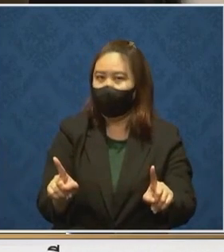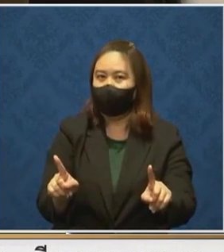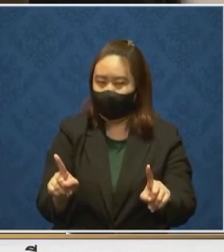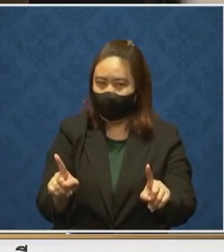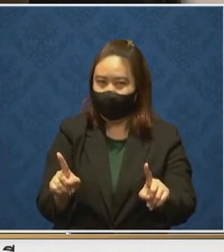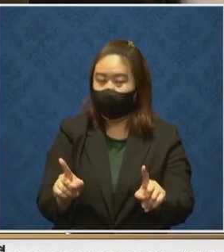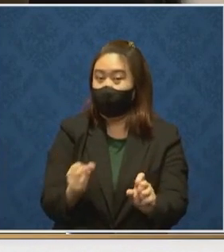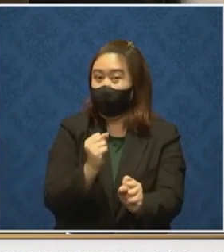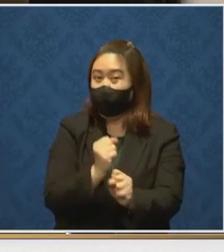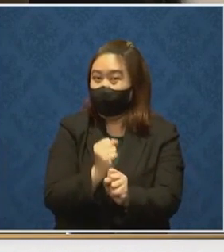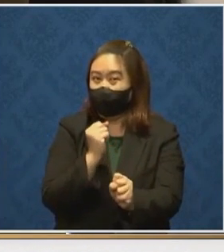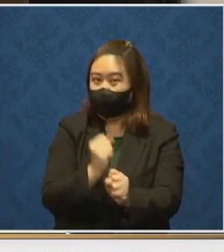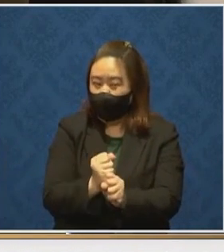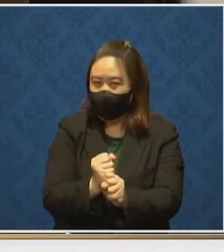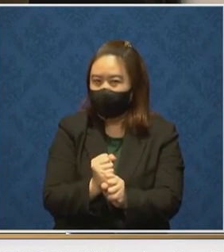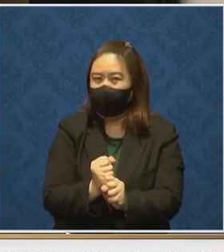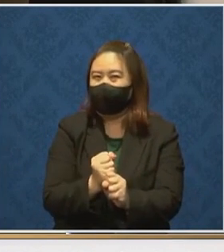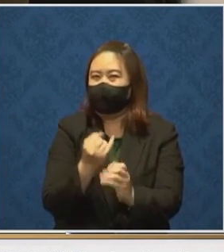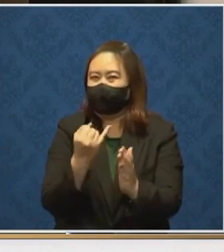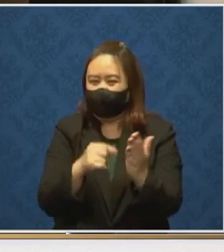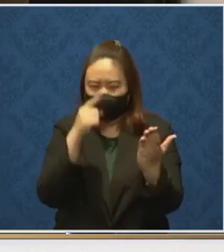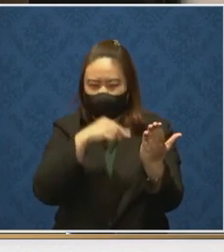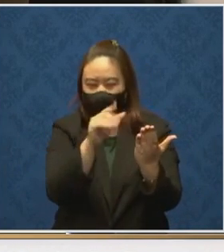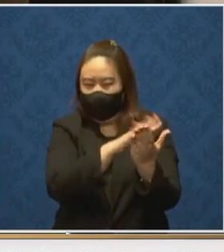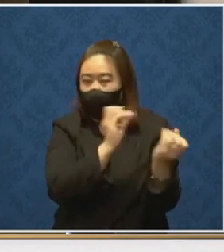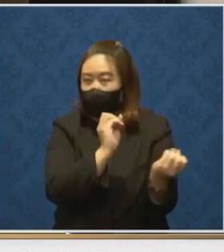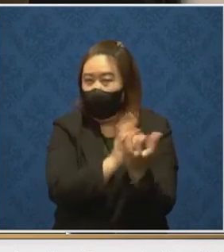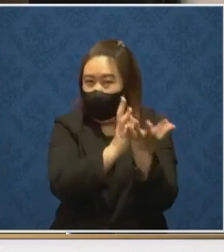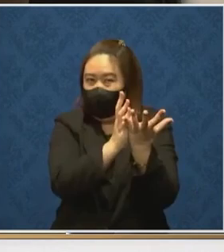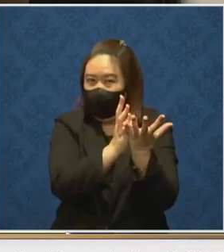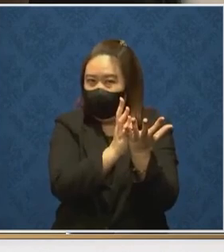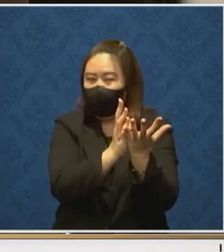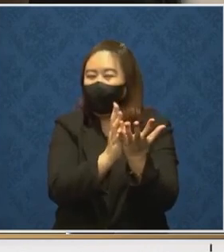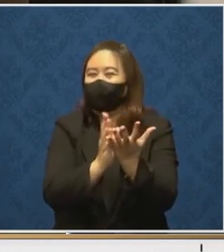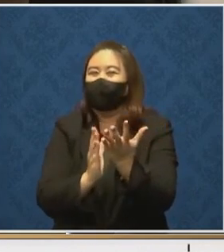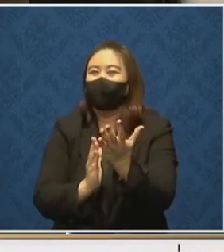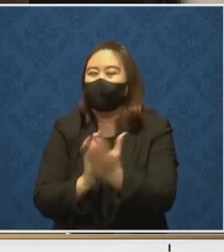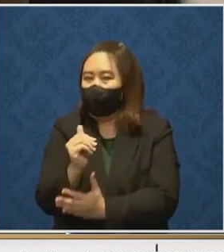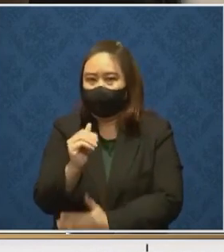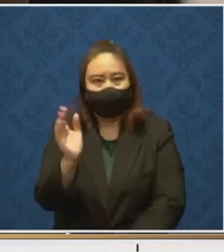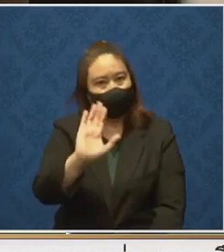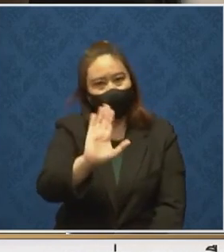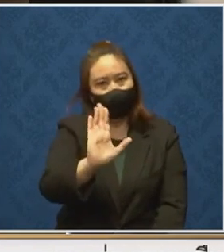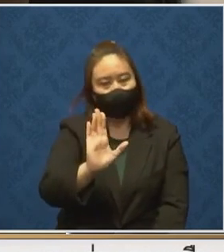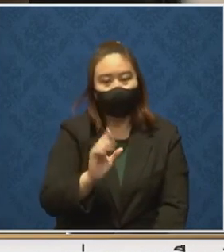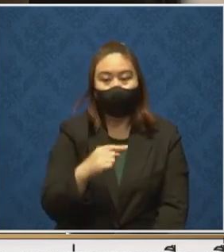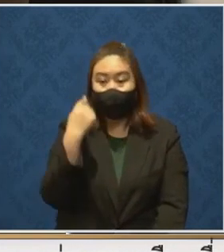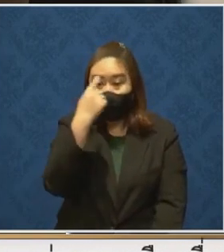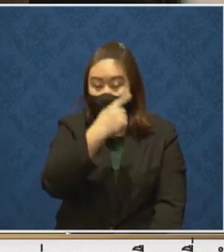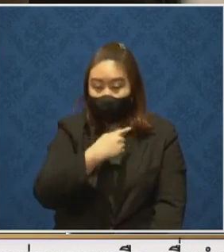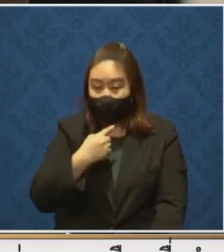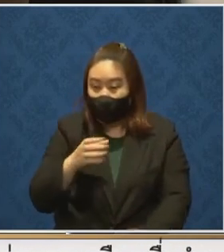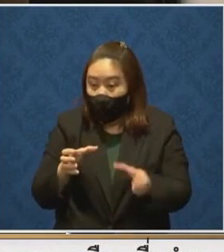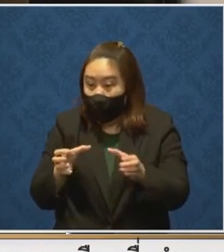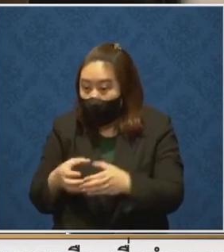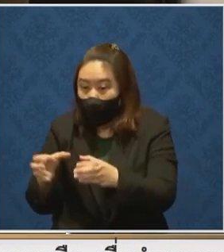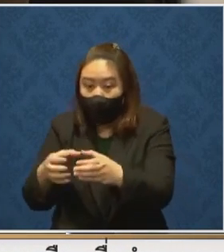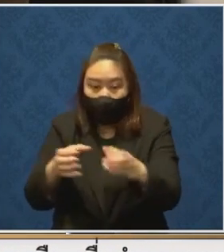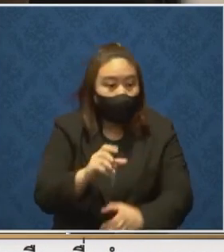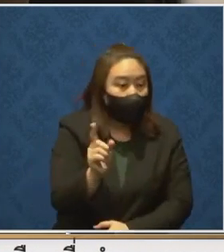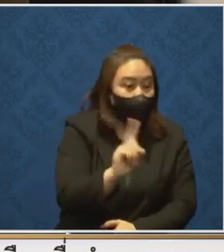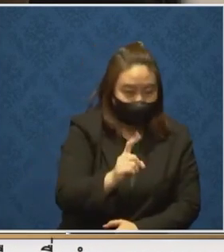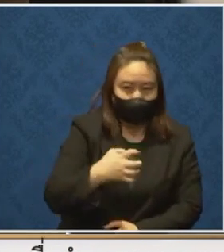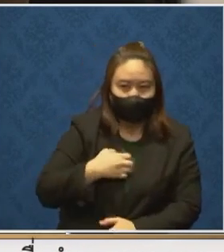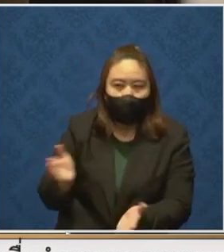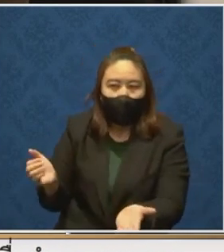การกระทำที่ทรยชชาติครั้งนี้ได้พักกนเมืองไหนที่จะคăngยันบุคคนนี้อยู่ข